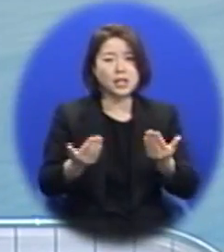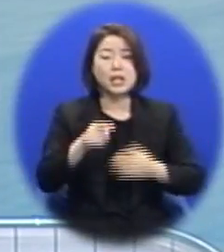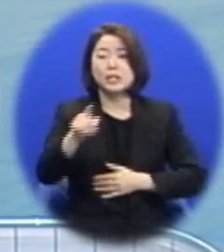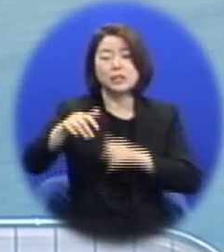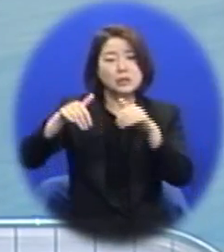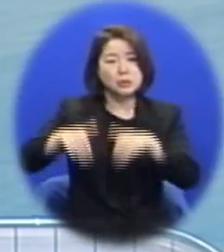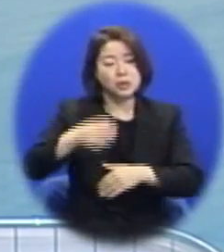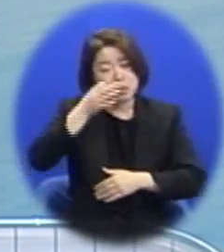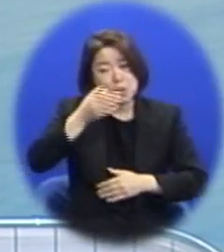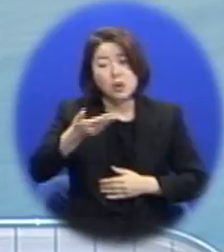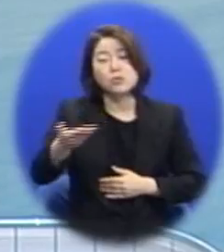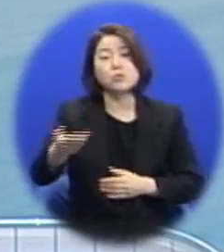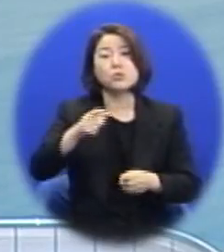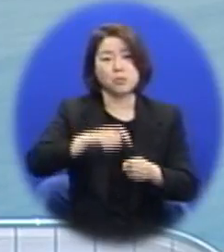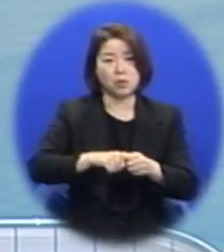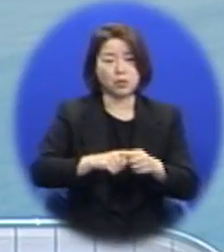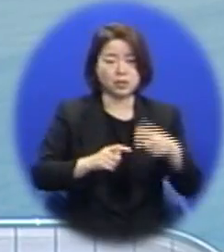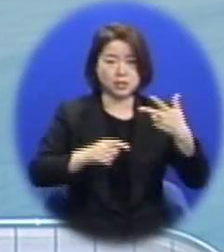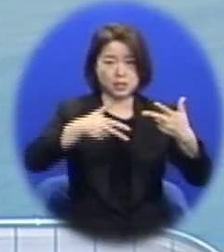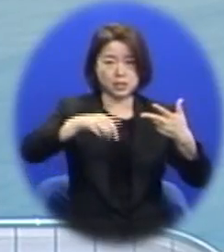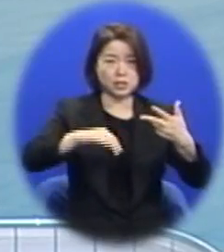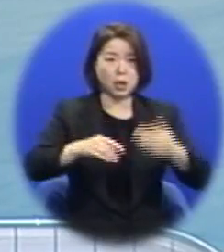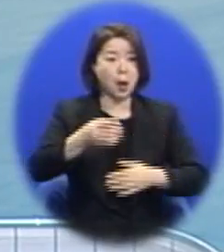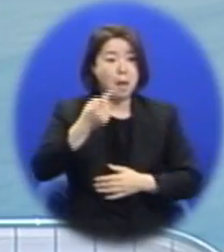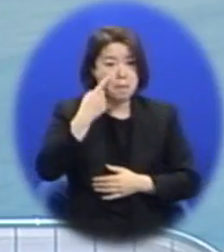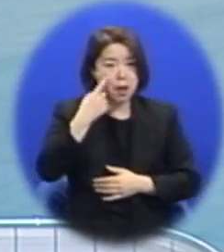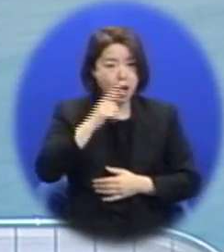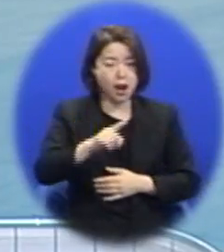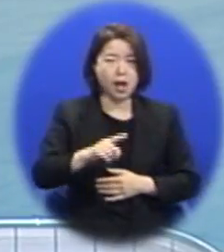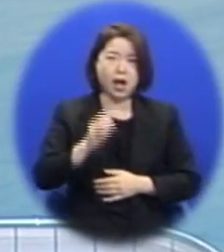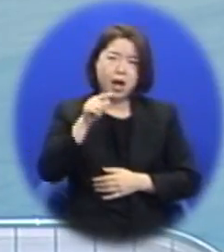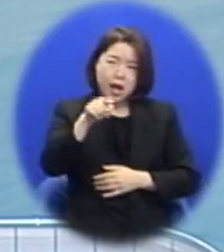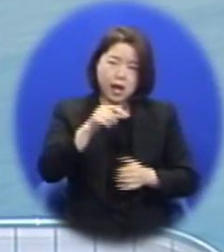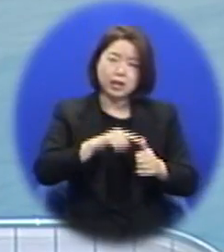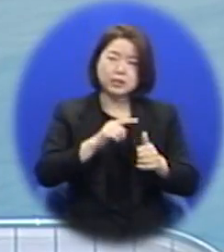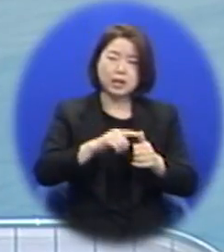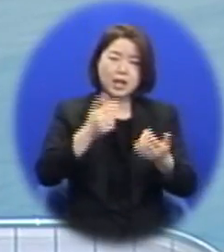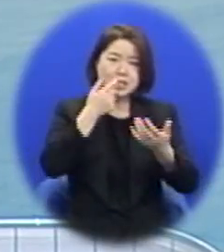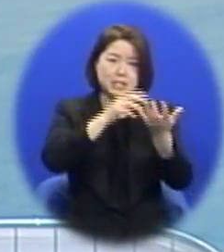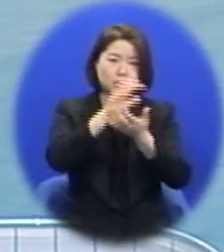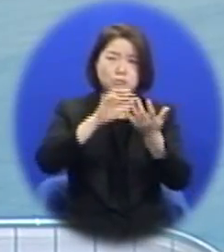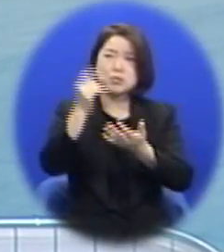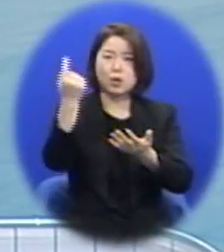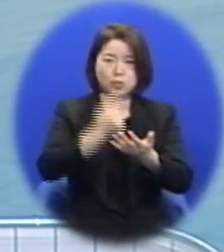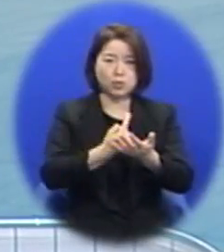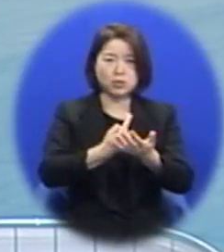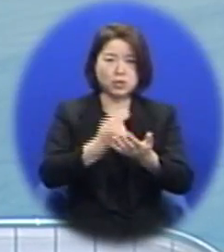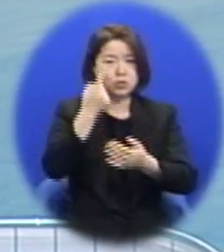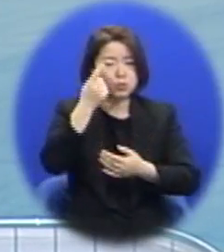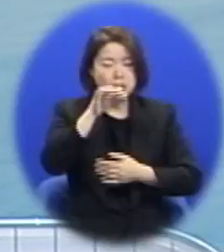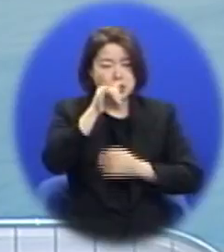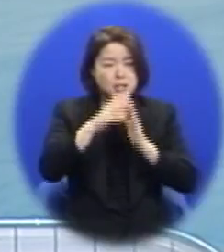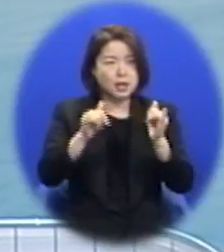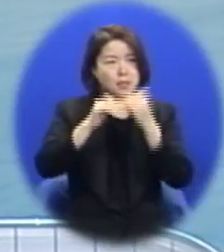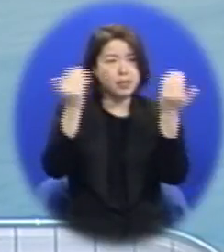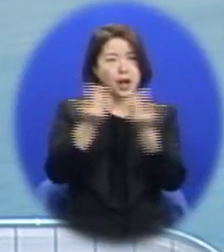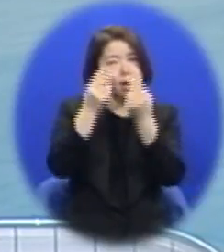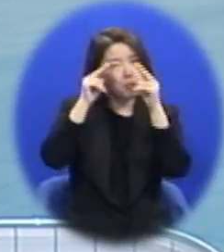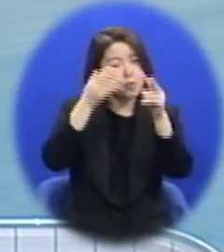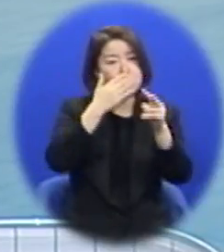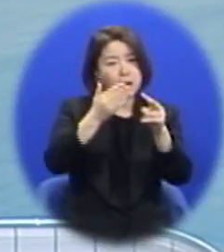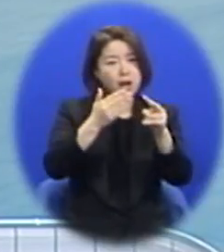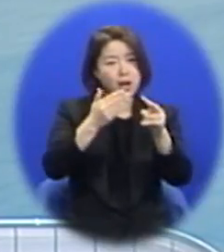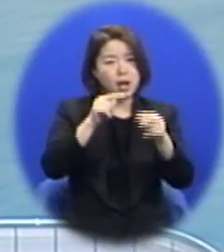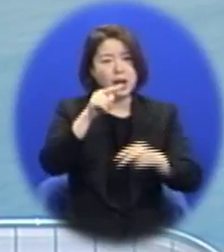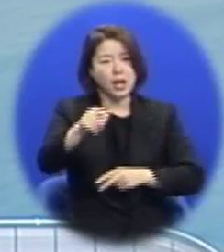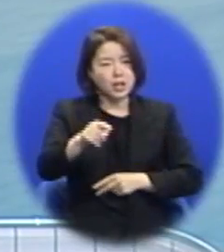보이시려고 그랬고 7절에 보면 보아라 그가 구름을 타고 오신다. 눈이 있는 사람은 다 그를 볼 것이요 그를 찌른 사람들도